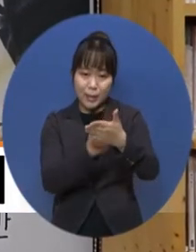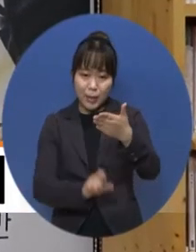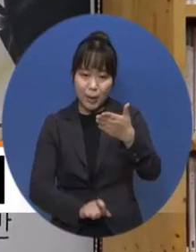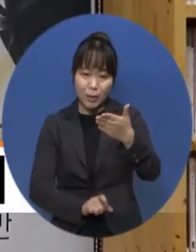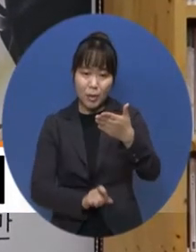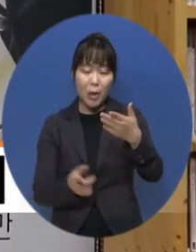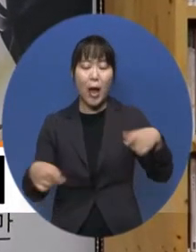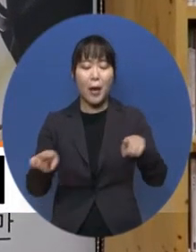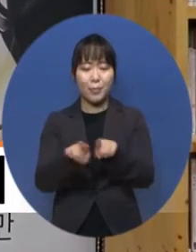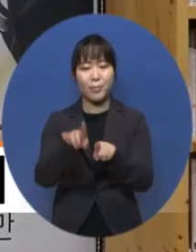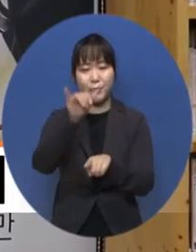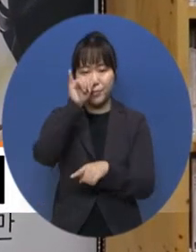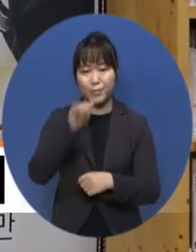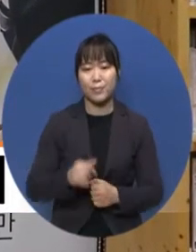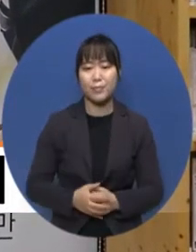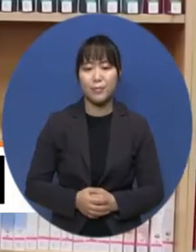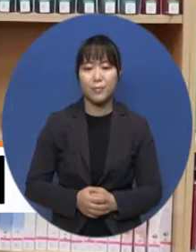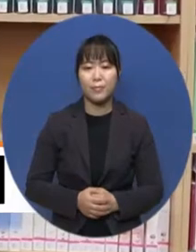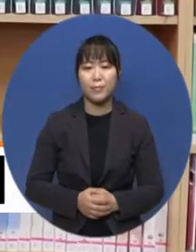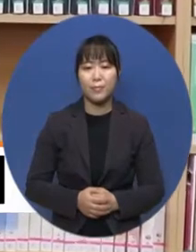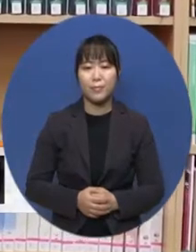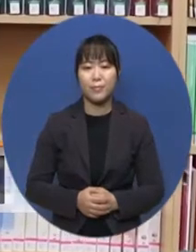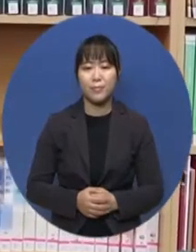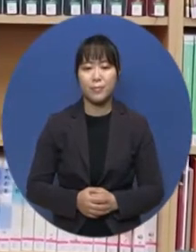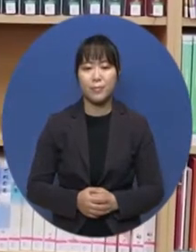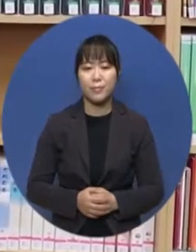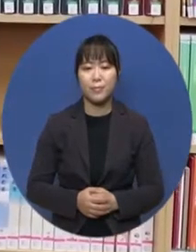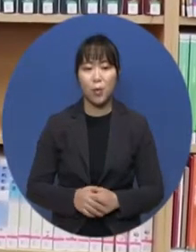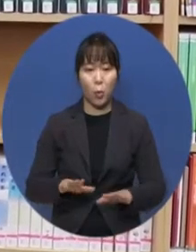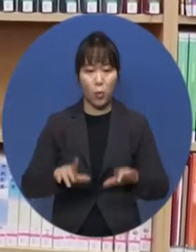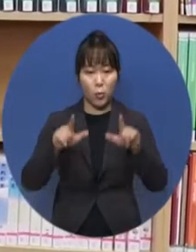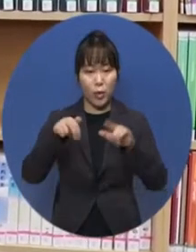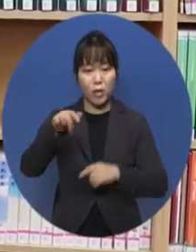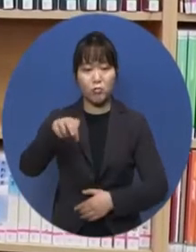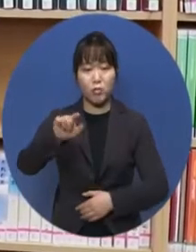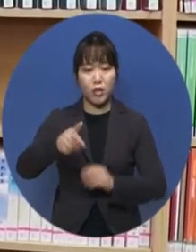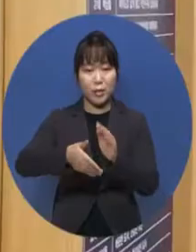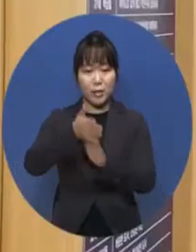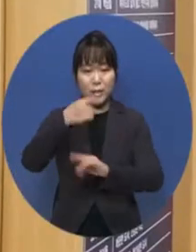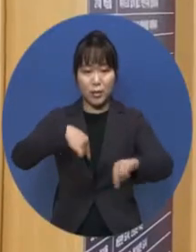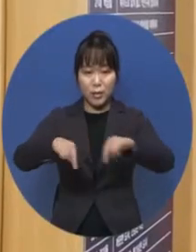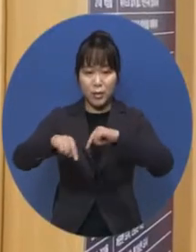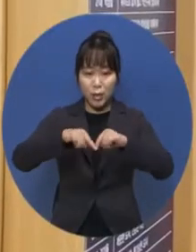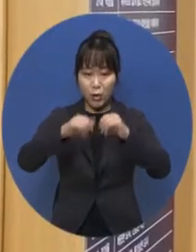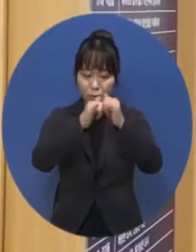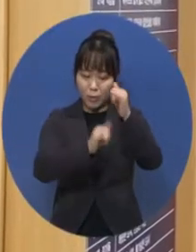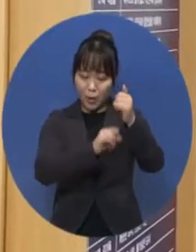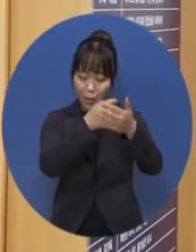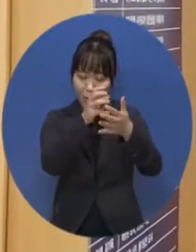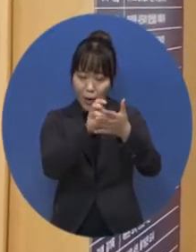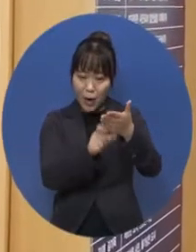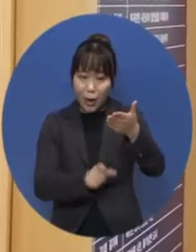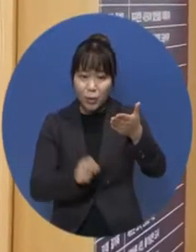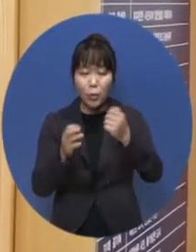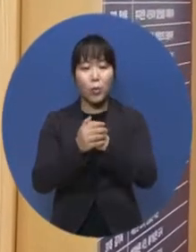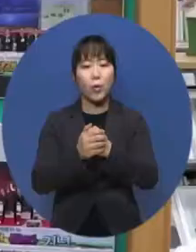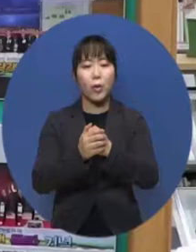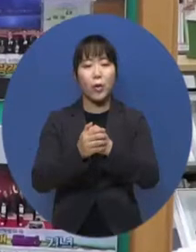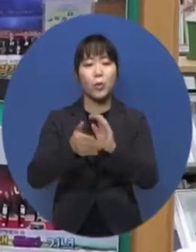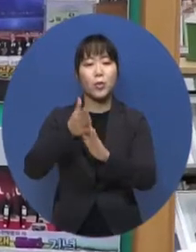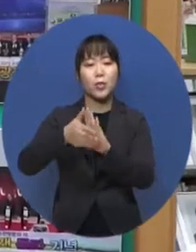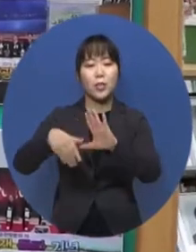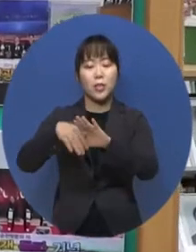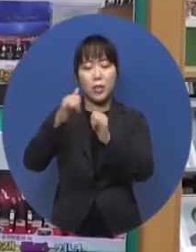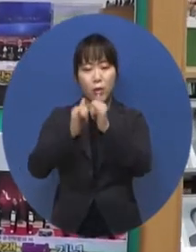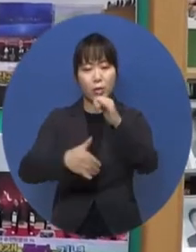함께 전시하고 있습니다. 순천시는 올해 순천시 시정실록 작성과 도시 역사 문화